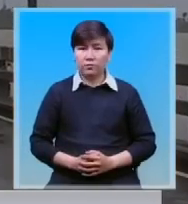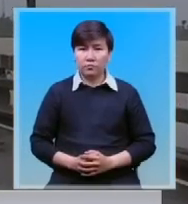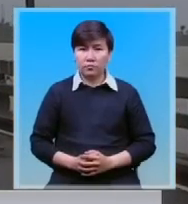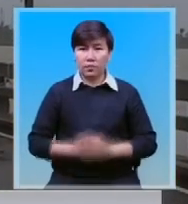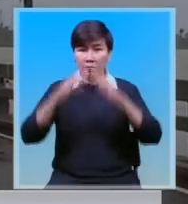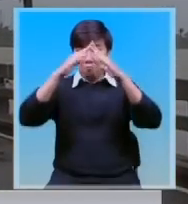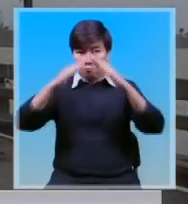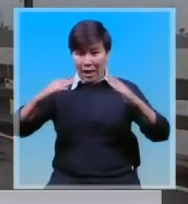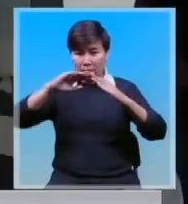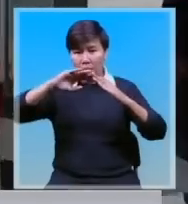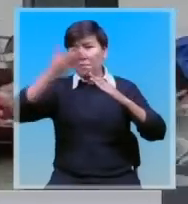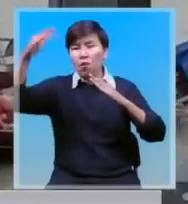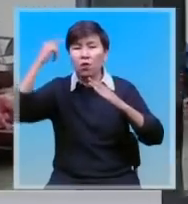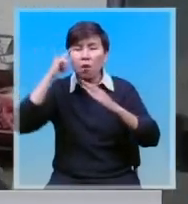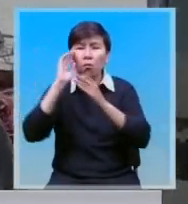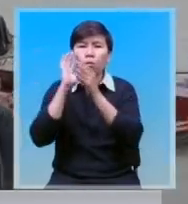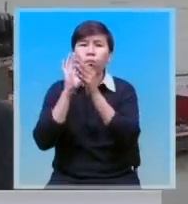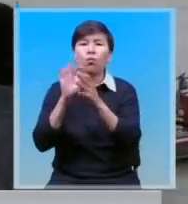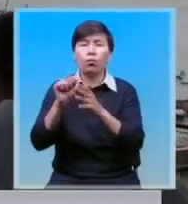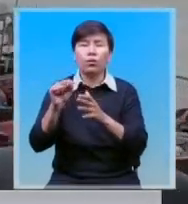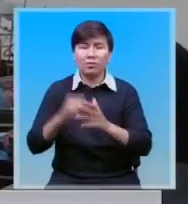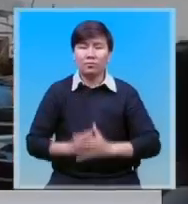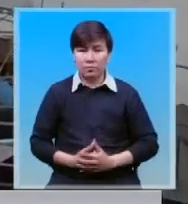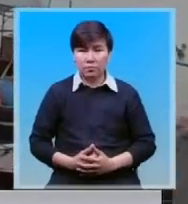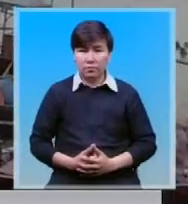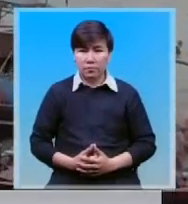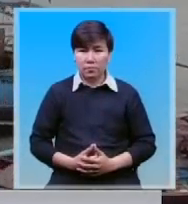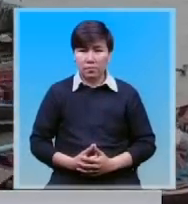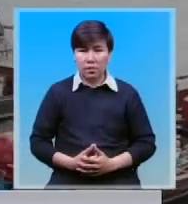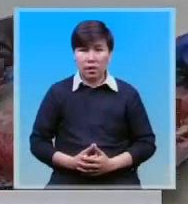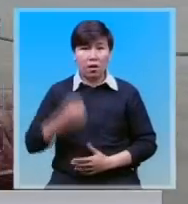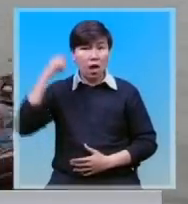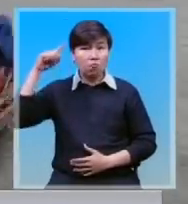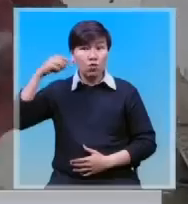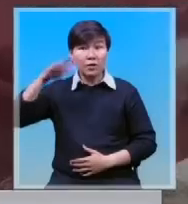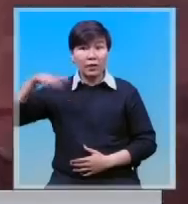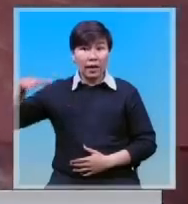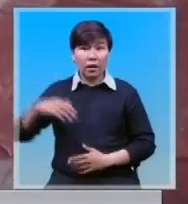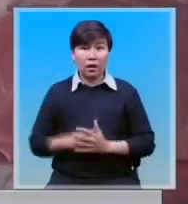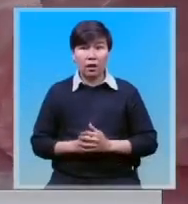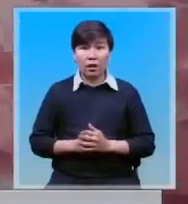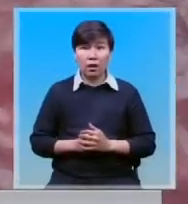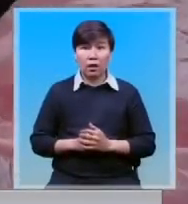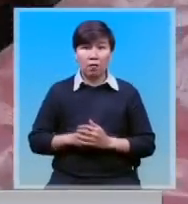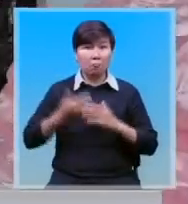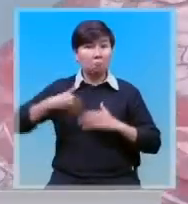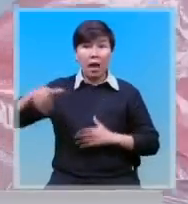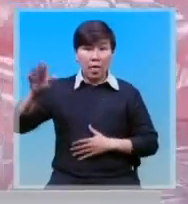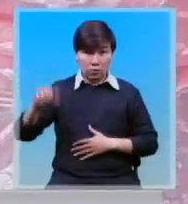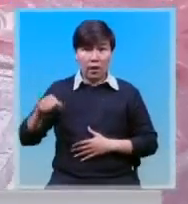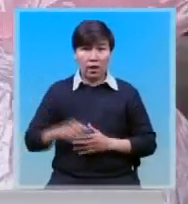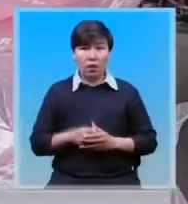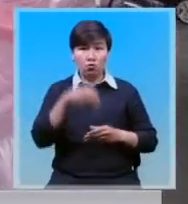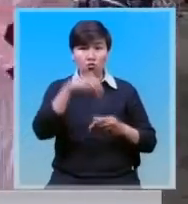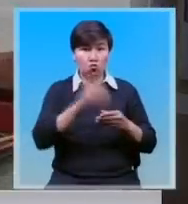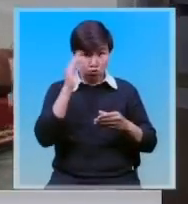ะปลิวอะไรอย่างเงี้ยความแรงของลมก็กังวลตรงนั้นอยู ่ตอนนี้ก็คือผู้หญิงและเด็กอพยพออกจากเกาะแรกแล้วก็เหลือแต่ผู้ชายที่เฝ้าระ